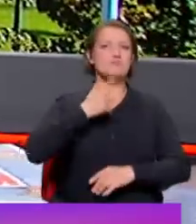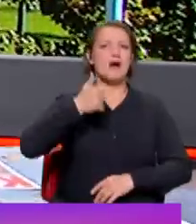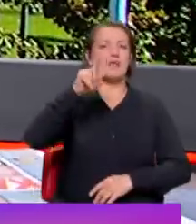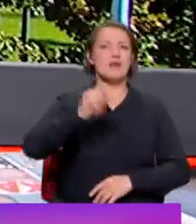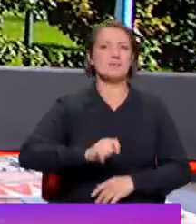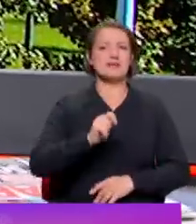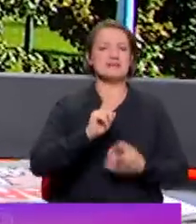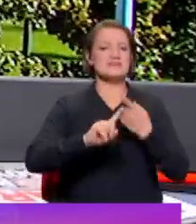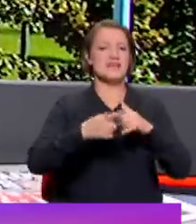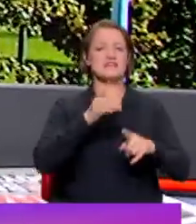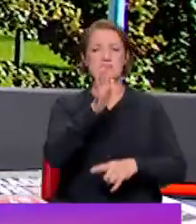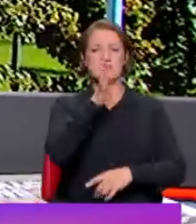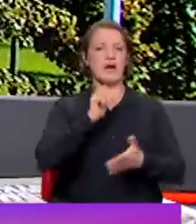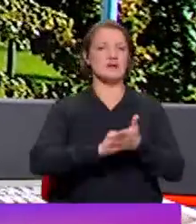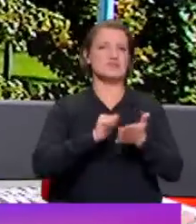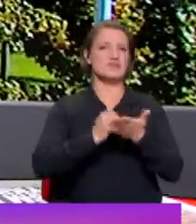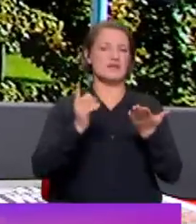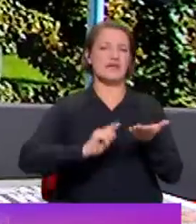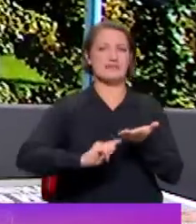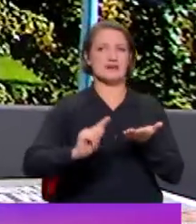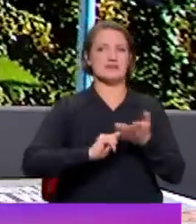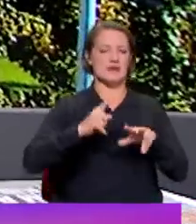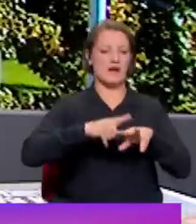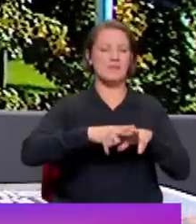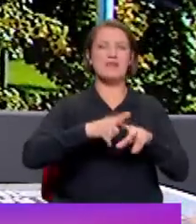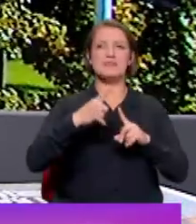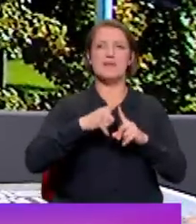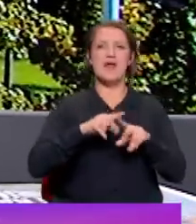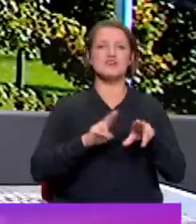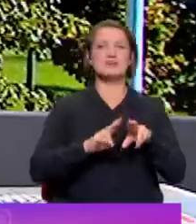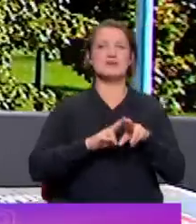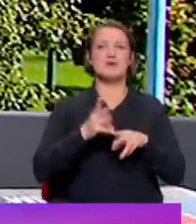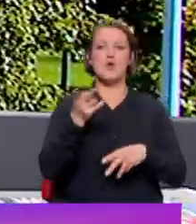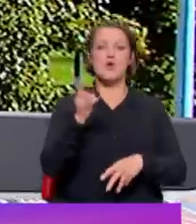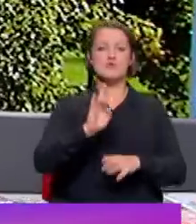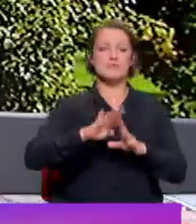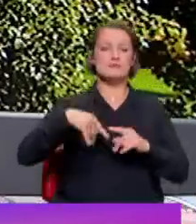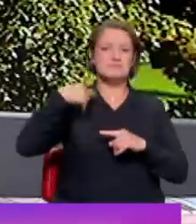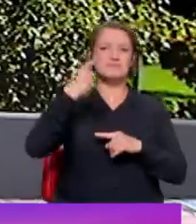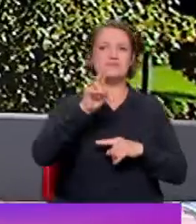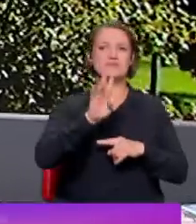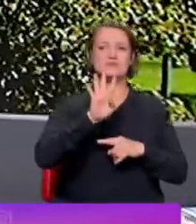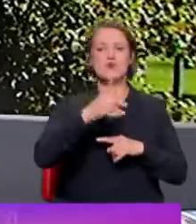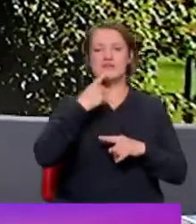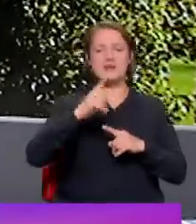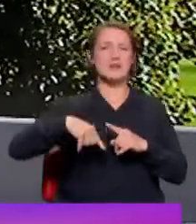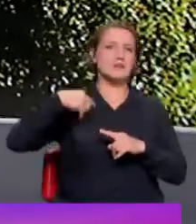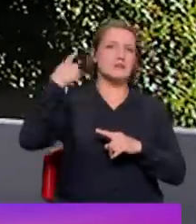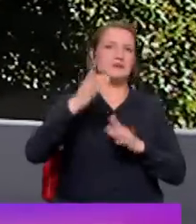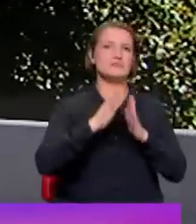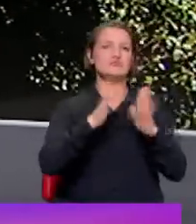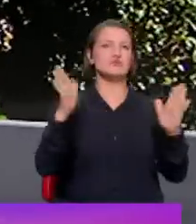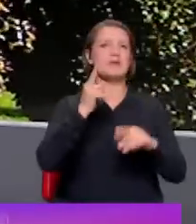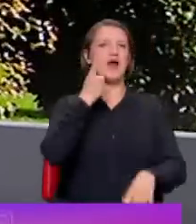siyaset bilimciye yazardı Ahmet Taner Kışlalı öldürülmesinin üzerinden 24 yıl geçti büyük